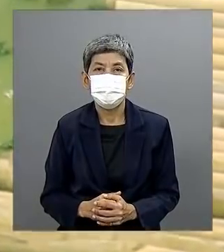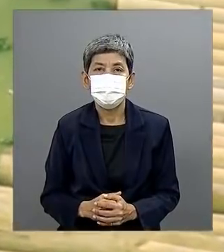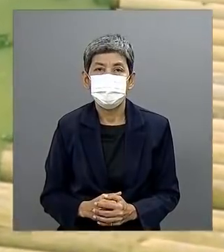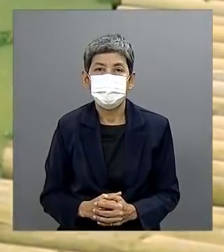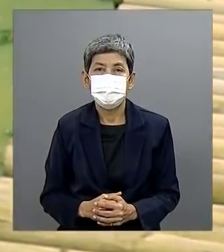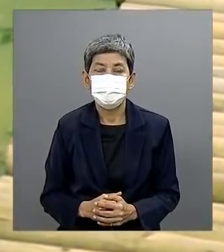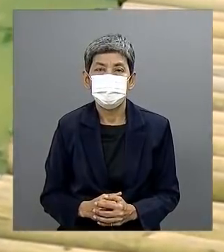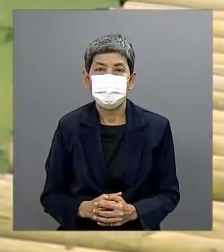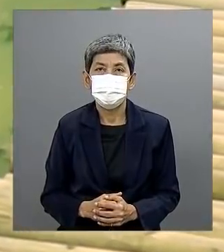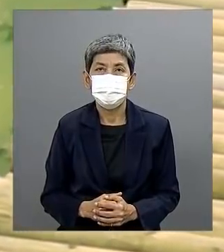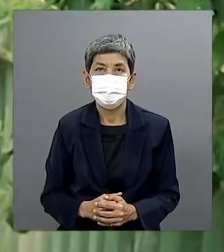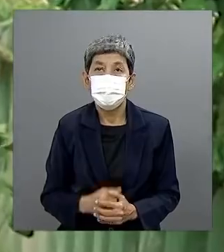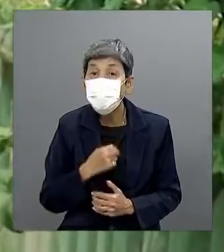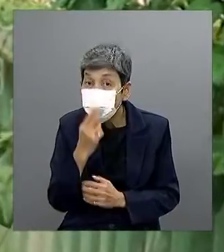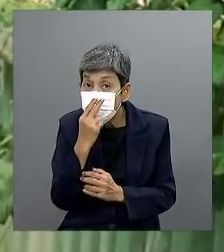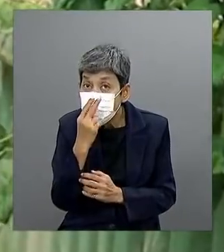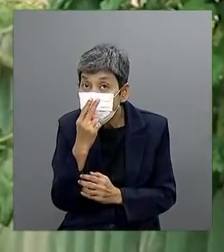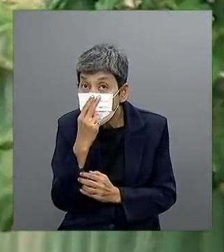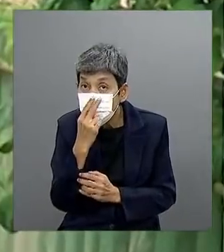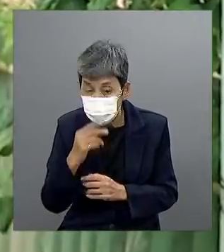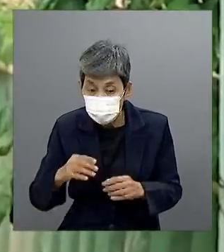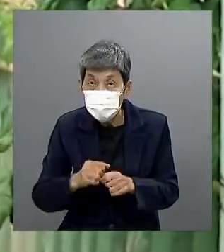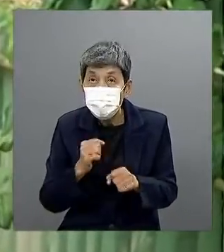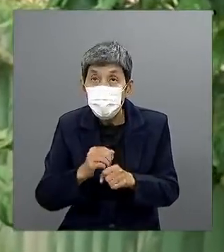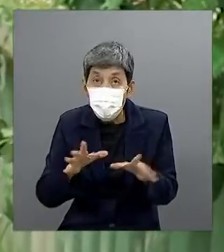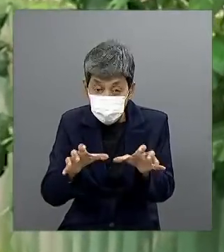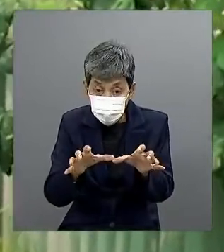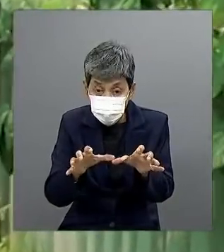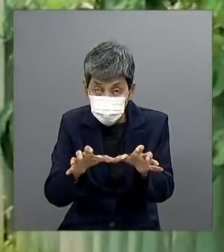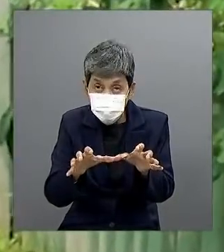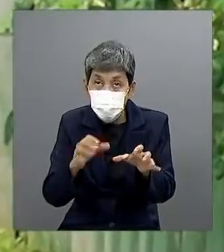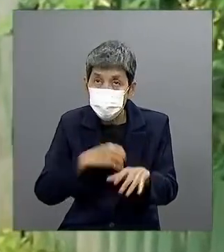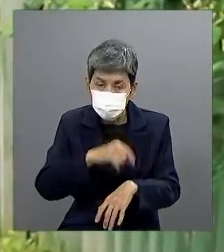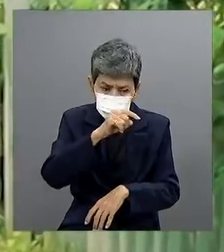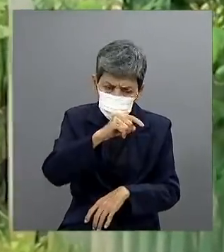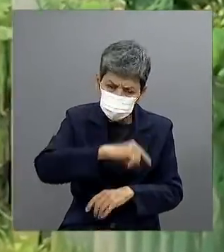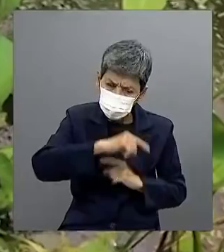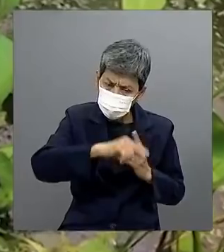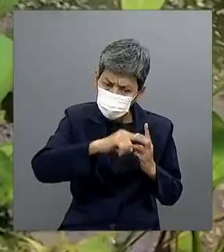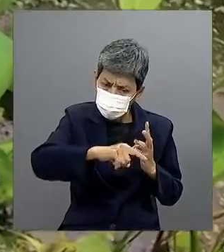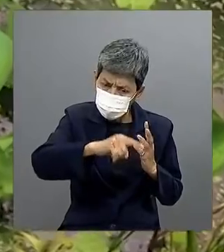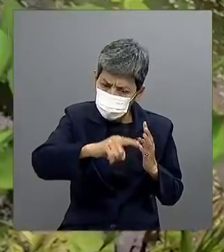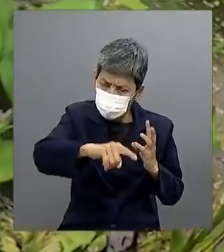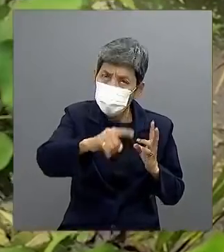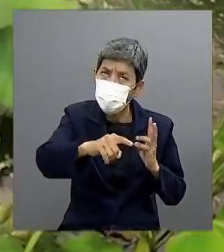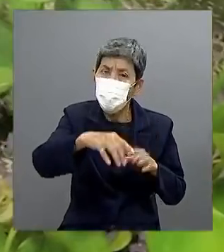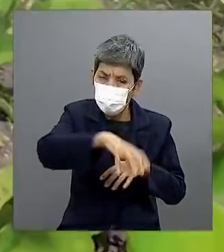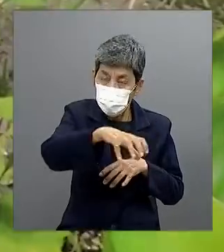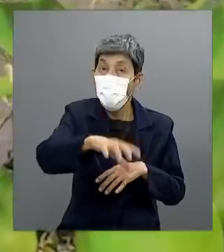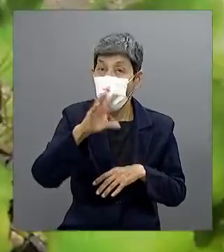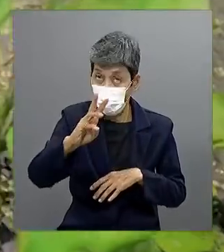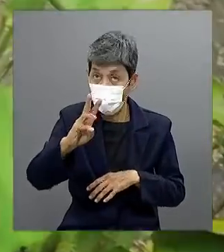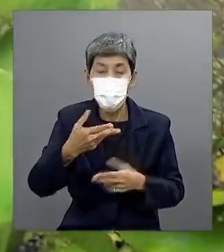เดี๋ยวเรามาลองดูในบ่อนาเนาะปูที่นี่ก็จะมี1 2 3 4 5 6 6บ่อเราจะปล่อย